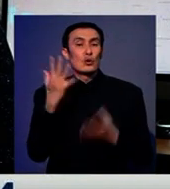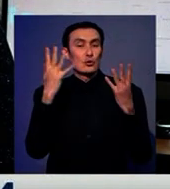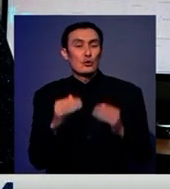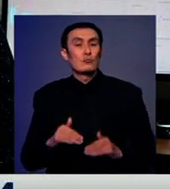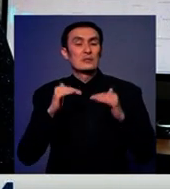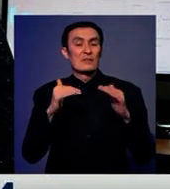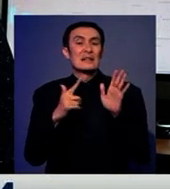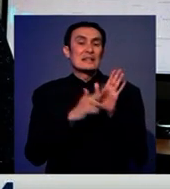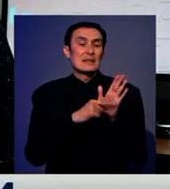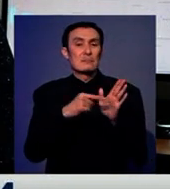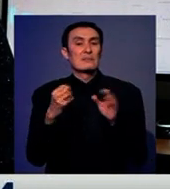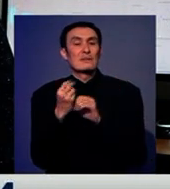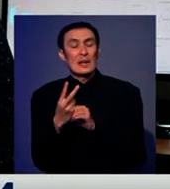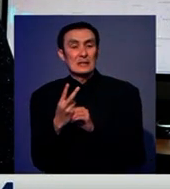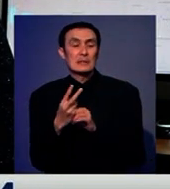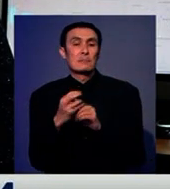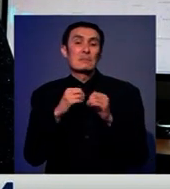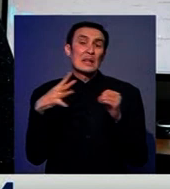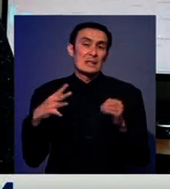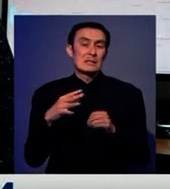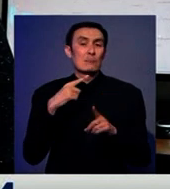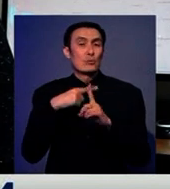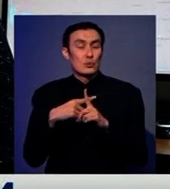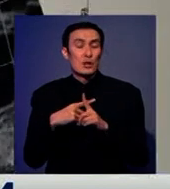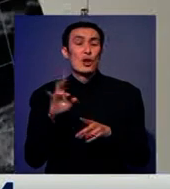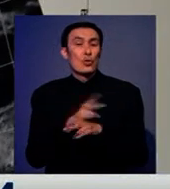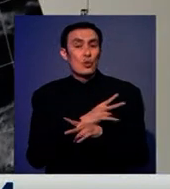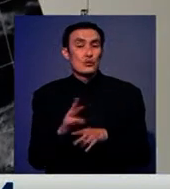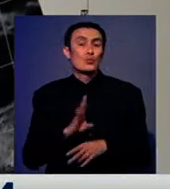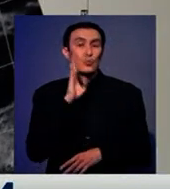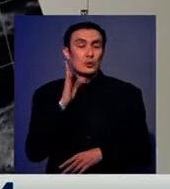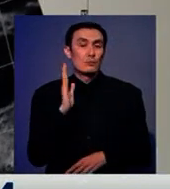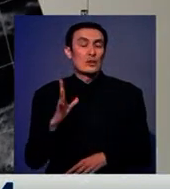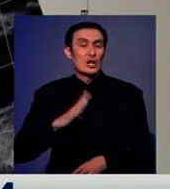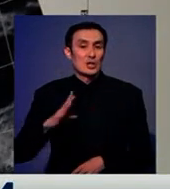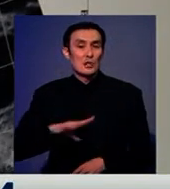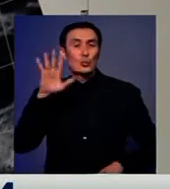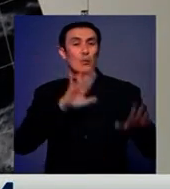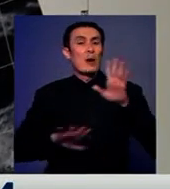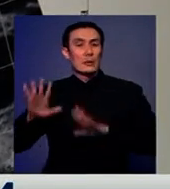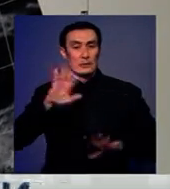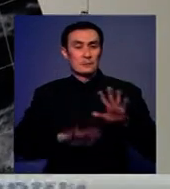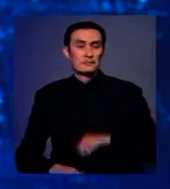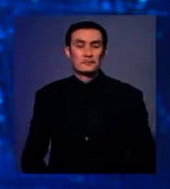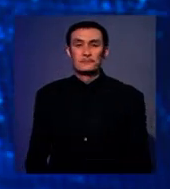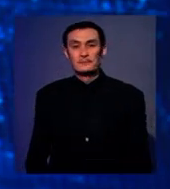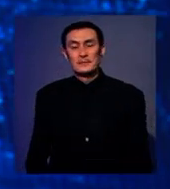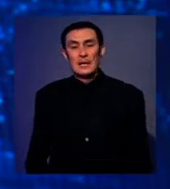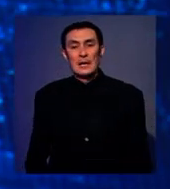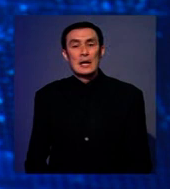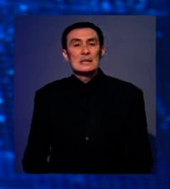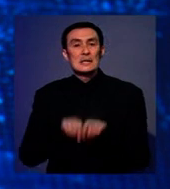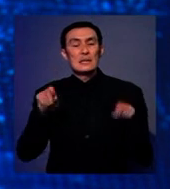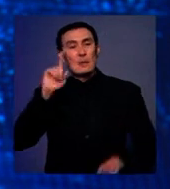до 7-12, местами 15 тепла. Ночью и утром ожидается туман.